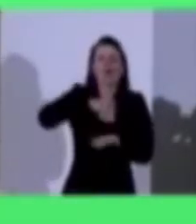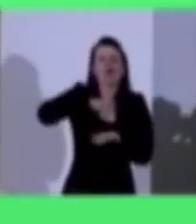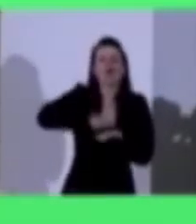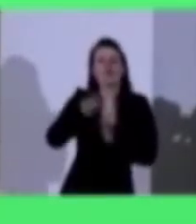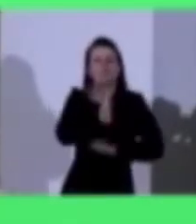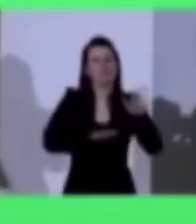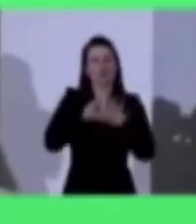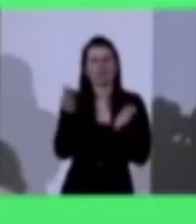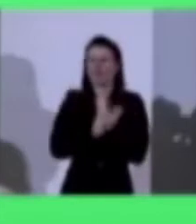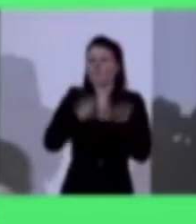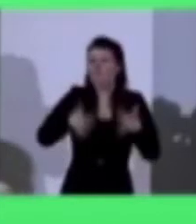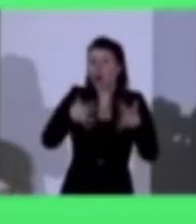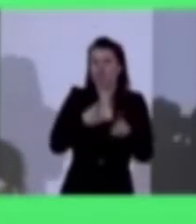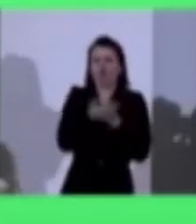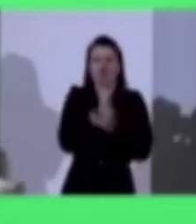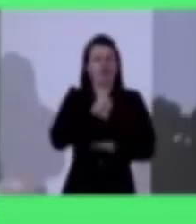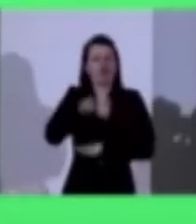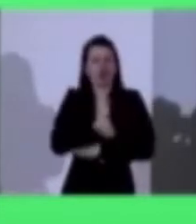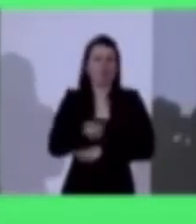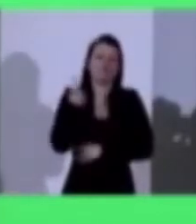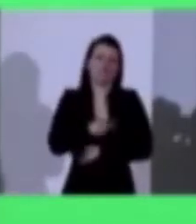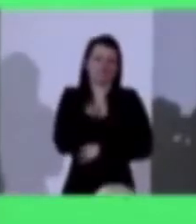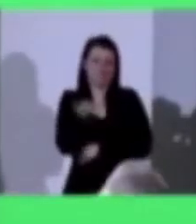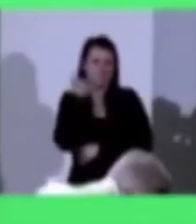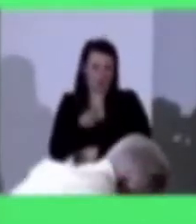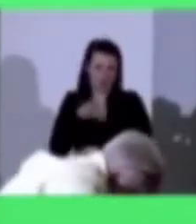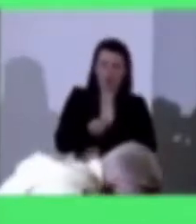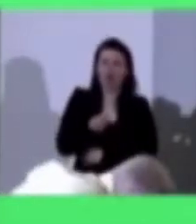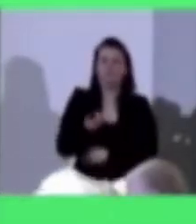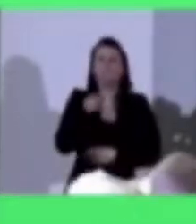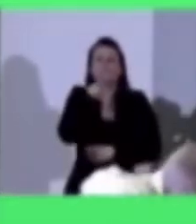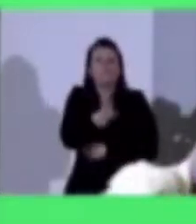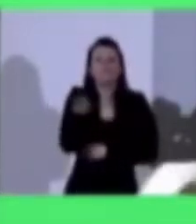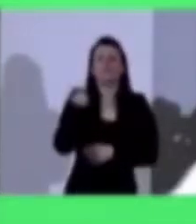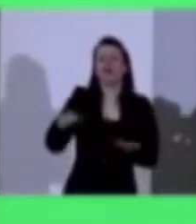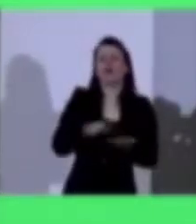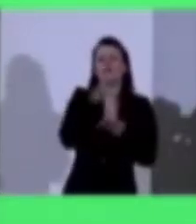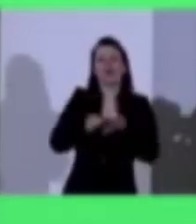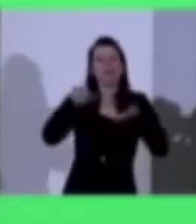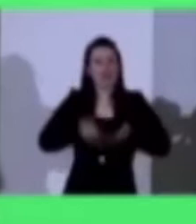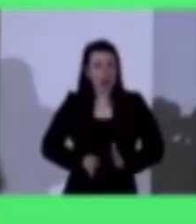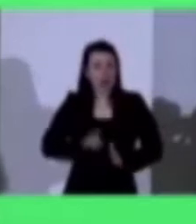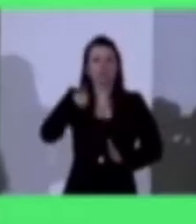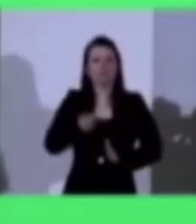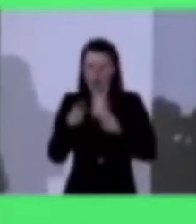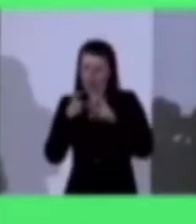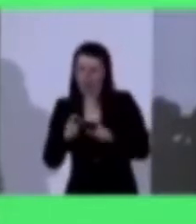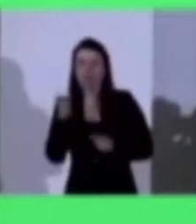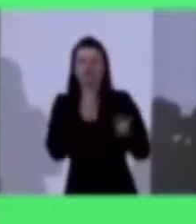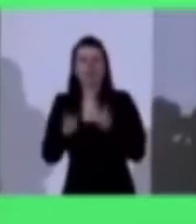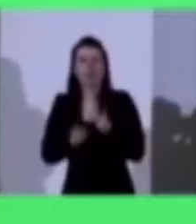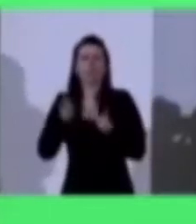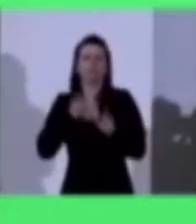della prenotazione inserisci la tua data di nascita cliccato su circa per proseguire il sistema ti